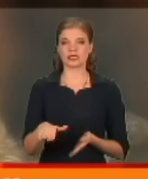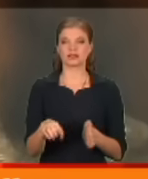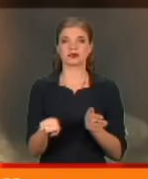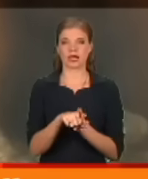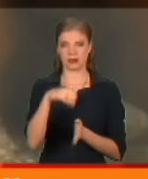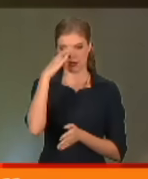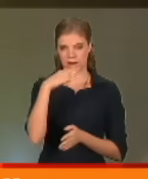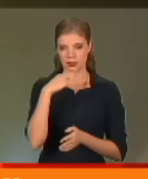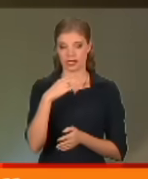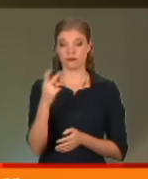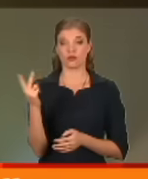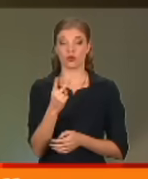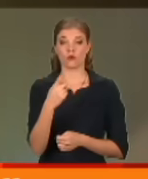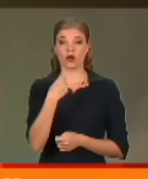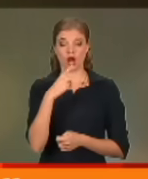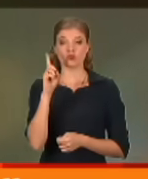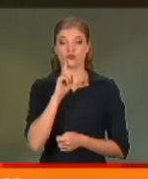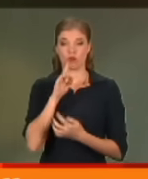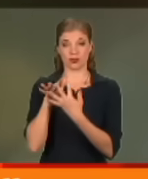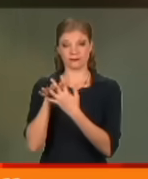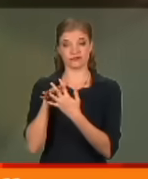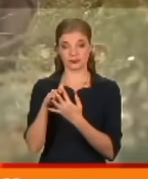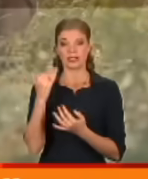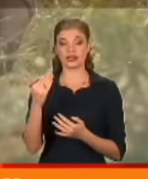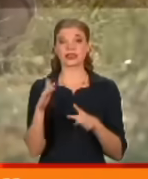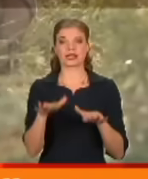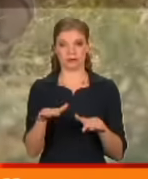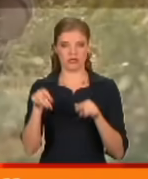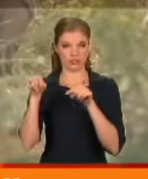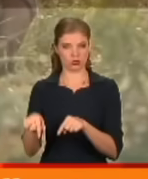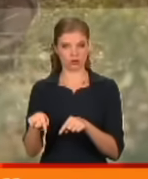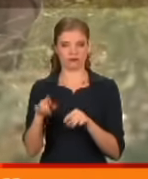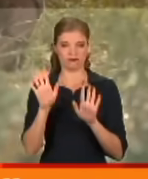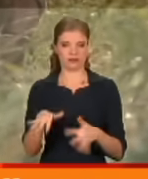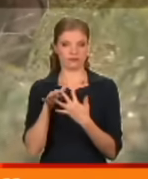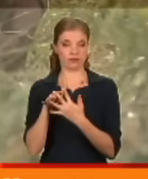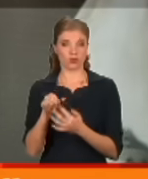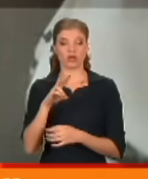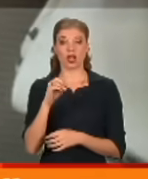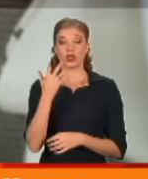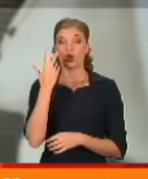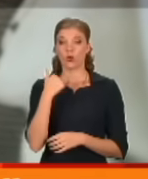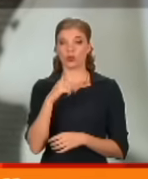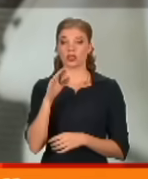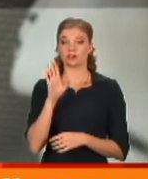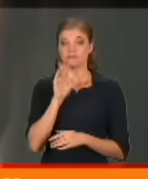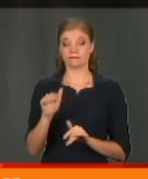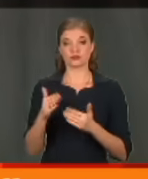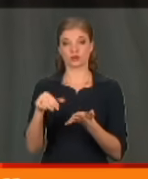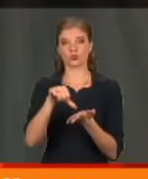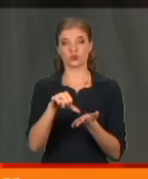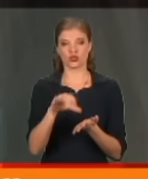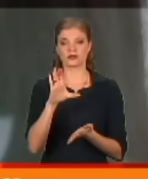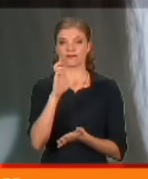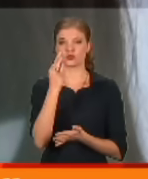загиблих батьків. Обоє кажуть, поки точиться війна, їхнє місце тут, на фронті. Однак, коли Аліні запропонували взяти